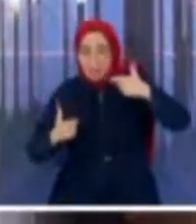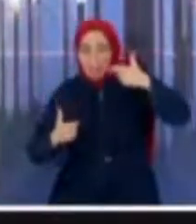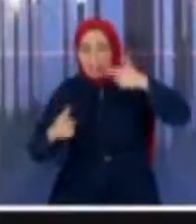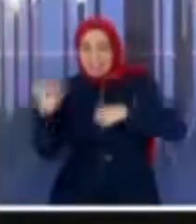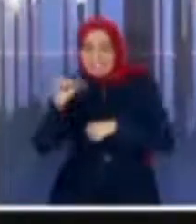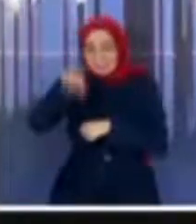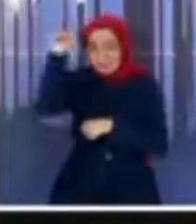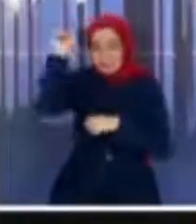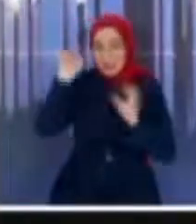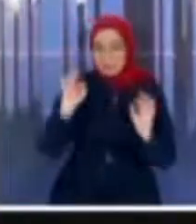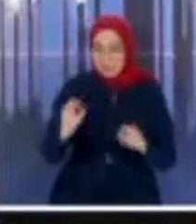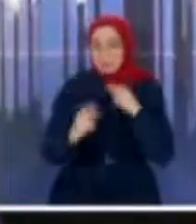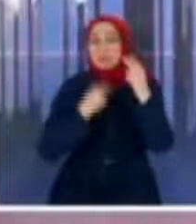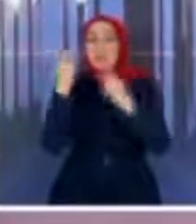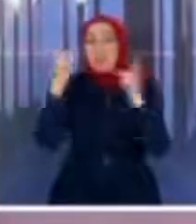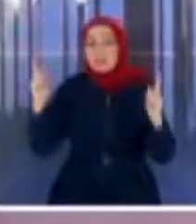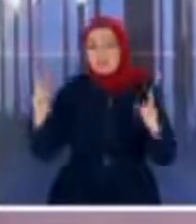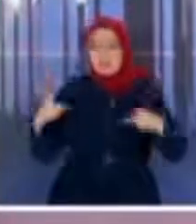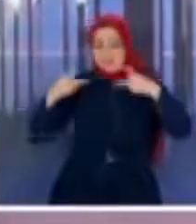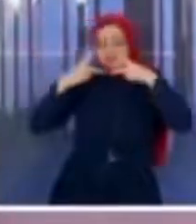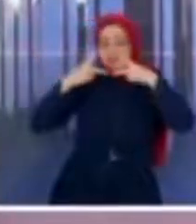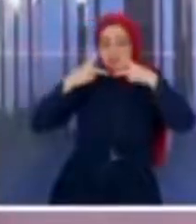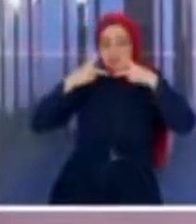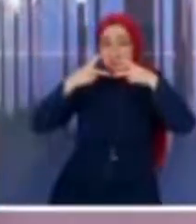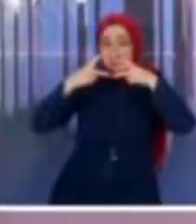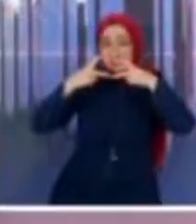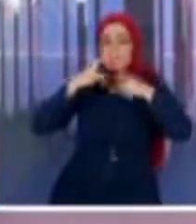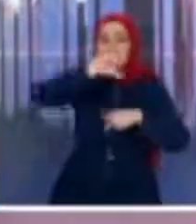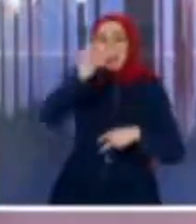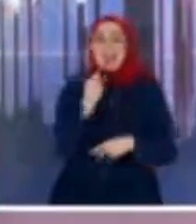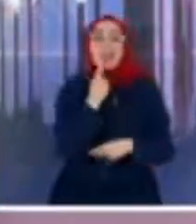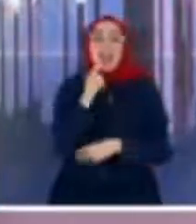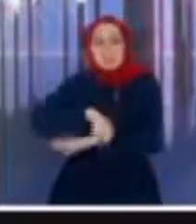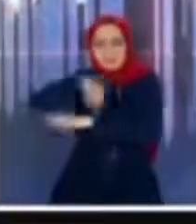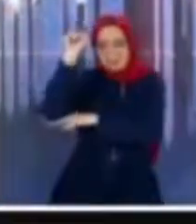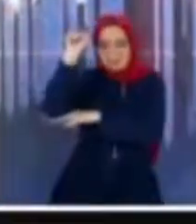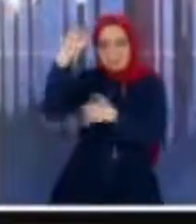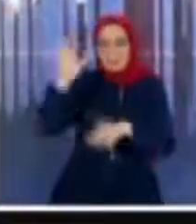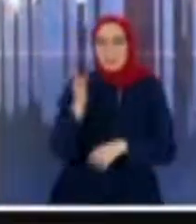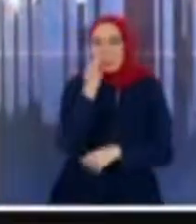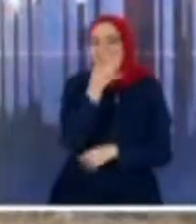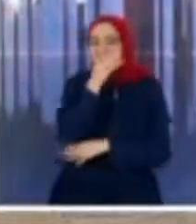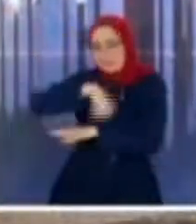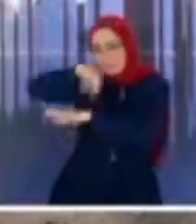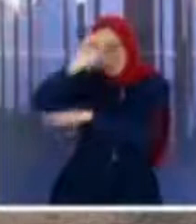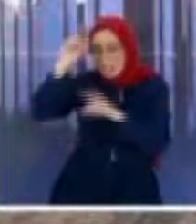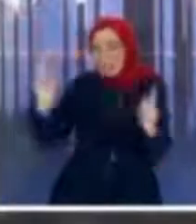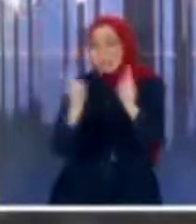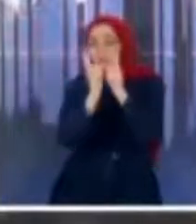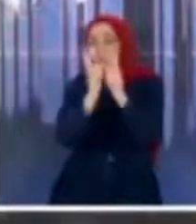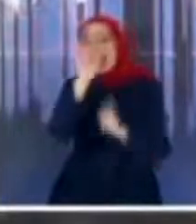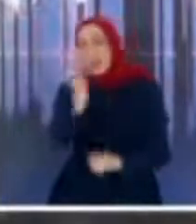التصويت. تصويتكم في النصف النهائي مكن محلية الهلال الأحمر التونسي بنفزة من الترشح إلى الدور